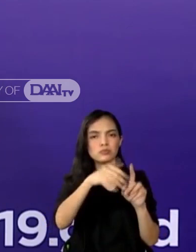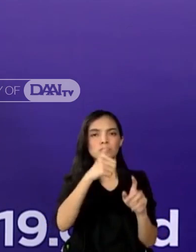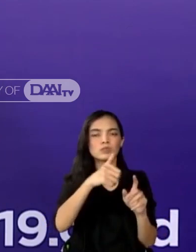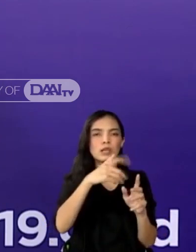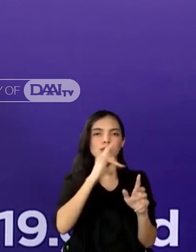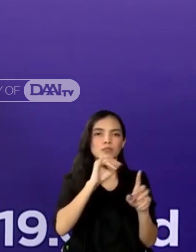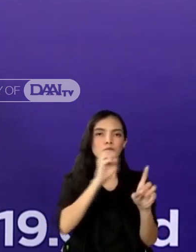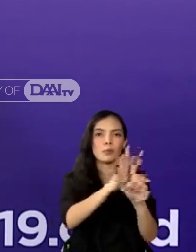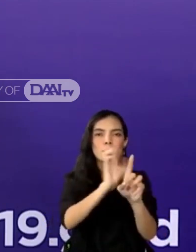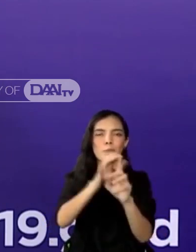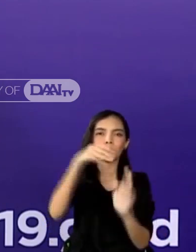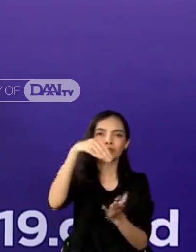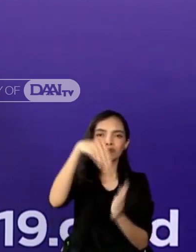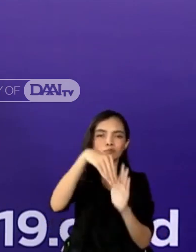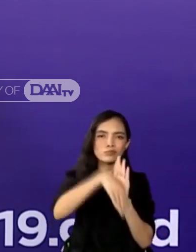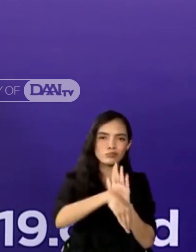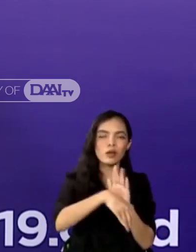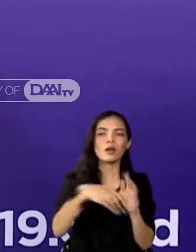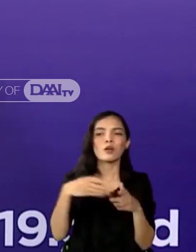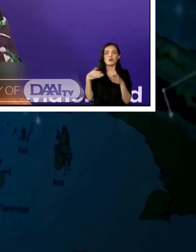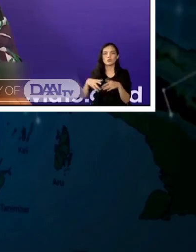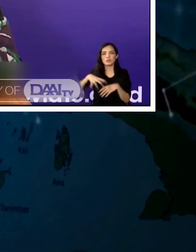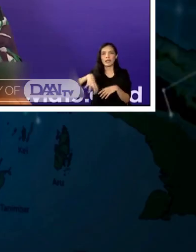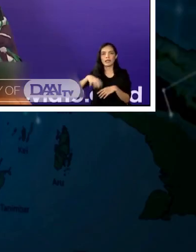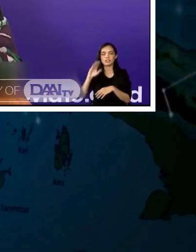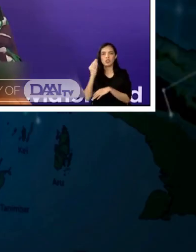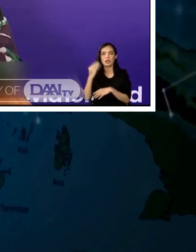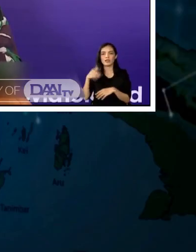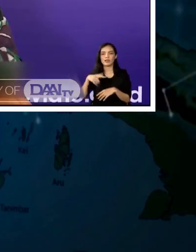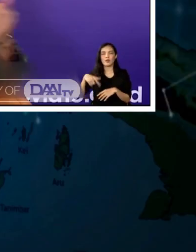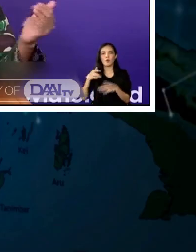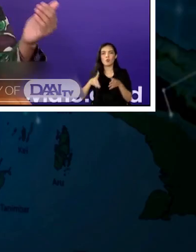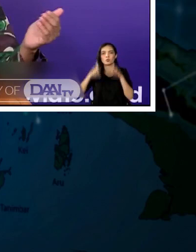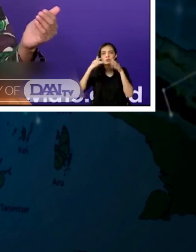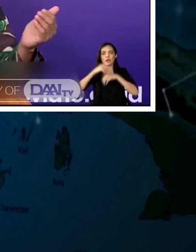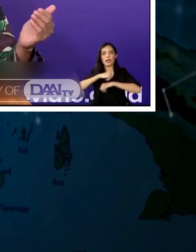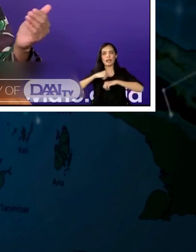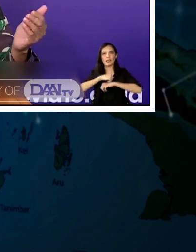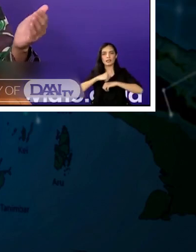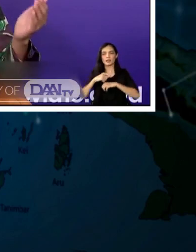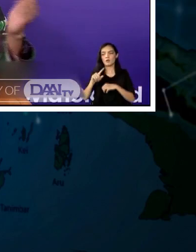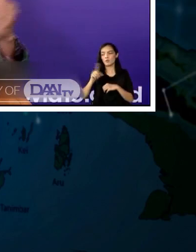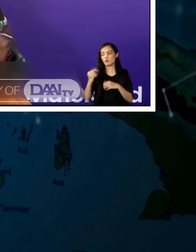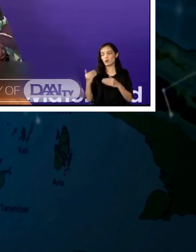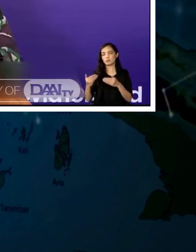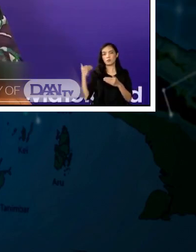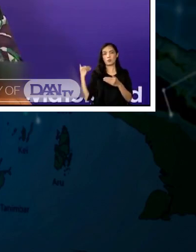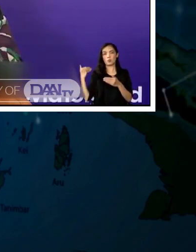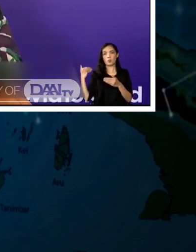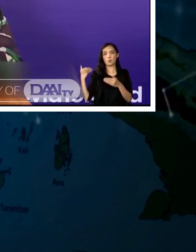Darurat COVID-19 Wisma Atlet ini kita lihat penurunan dari bulan yang kemarin dan